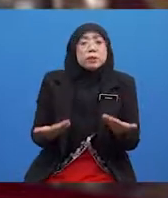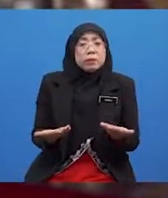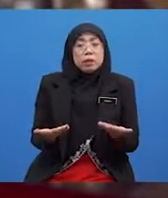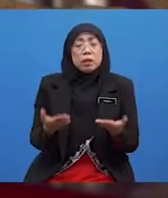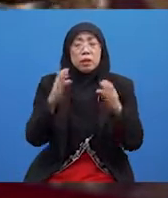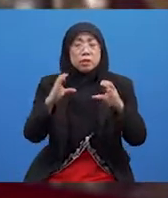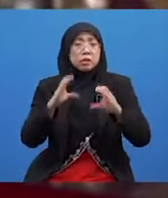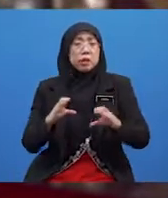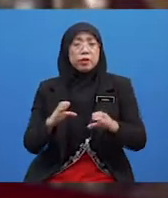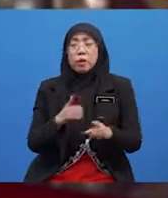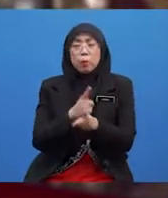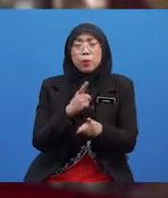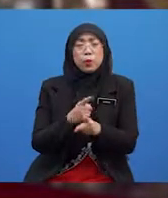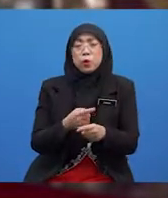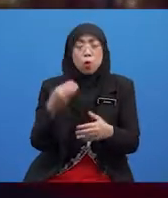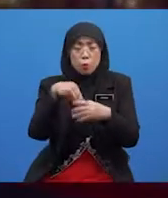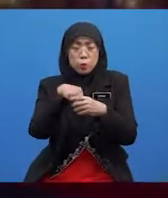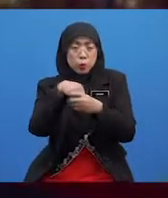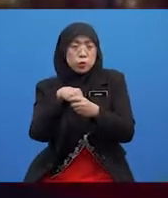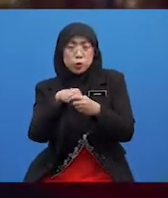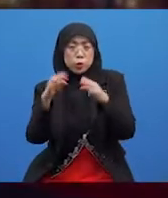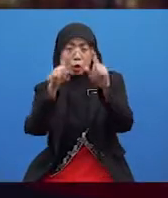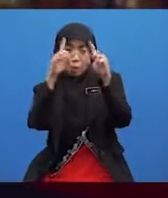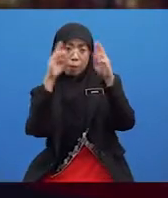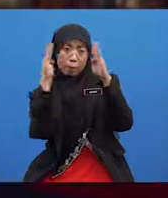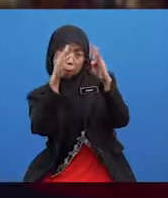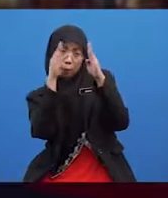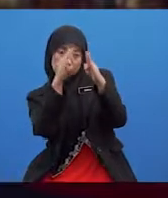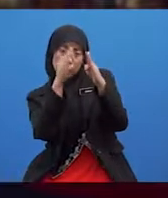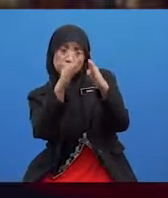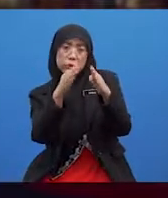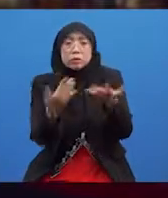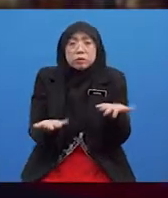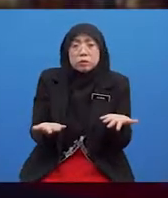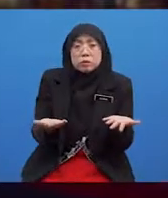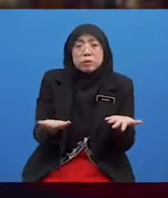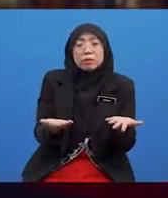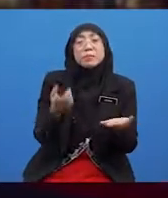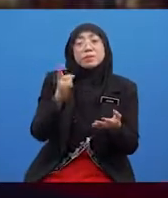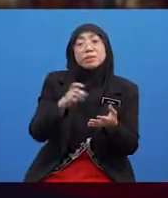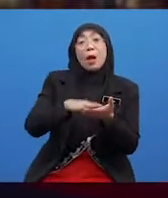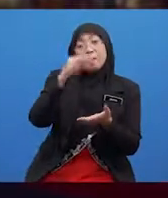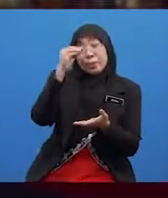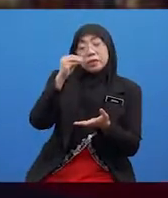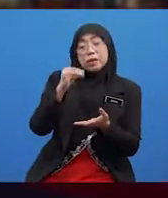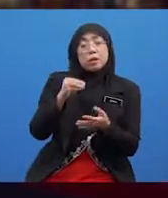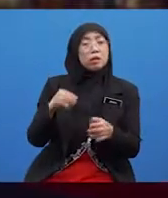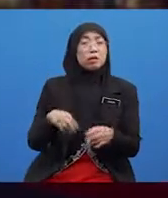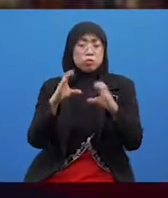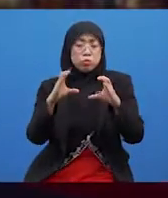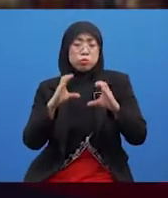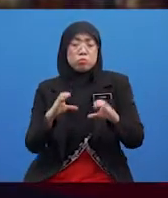sepakan penalti melalui pemerhatian sepakan terbaik yang dibuat oleh pemain bola